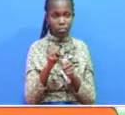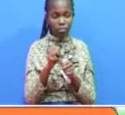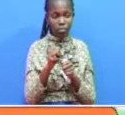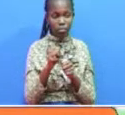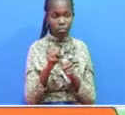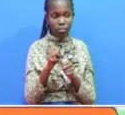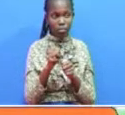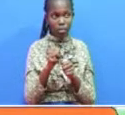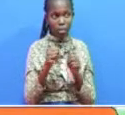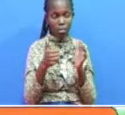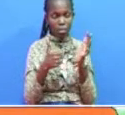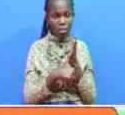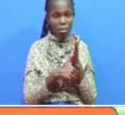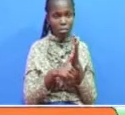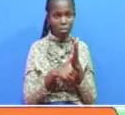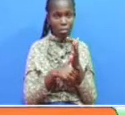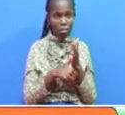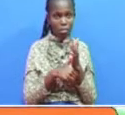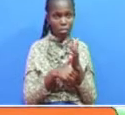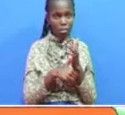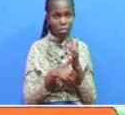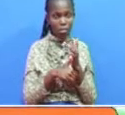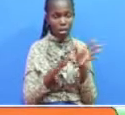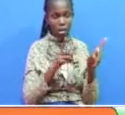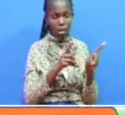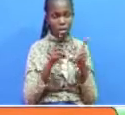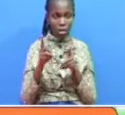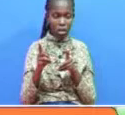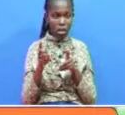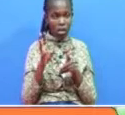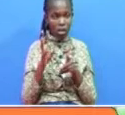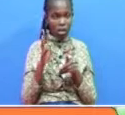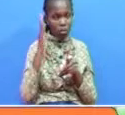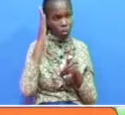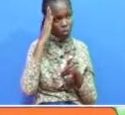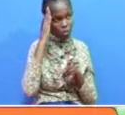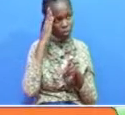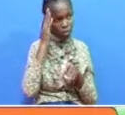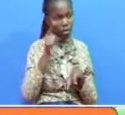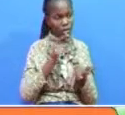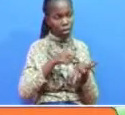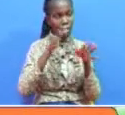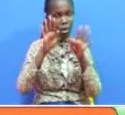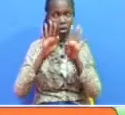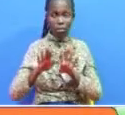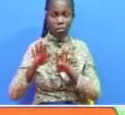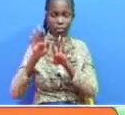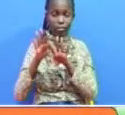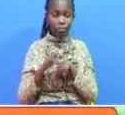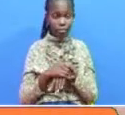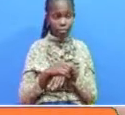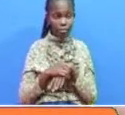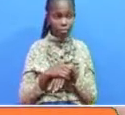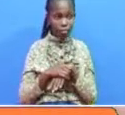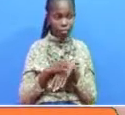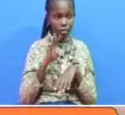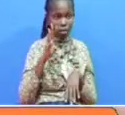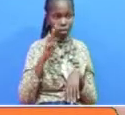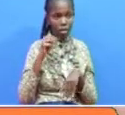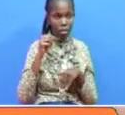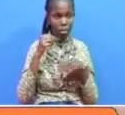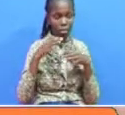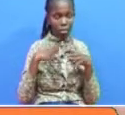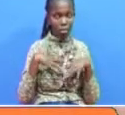kuangalia ni shida gani ambayo inafanya violence inatokea wakati wa campaigns za Nyali. Tumewaonya wahusika